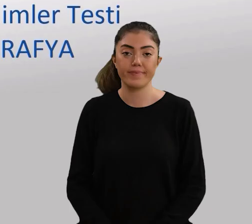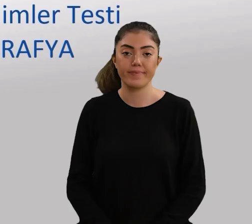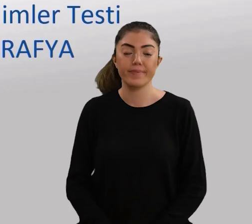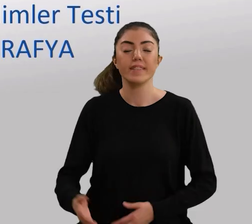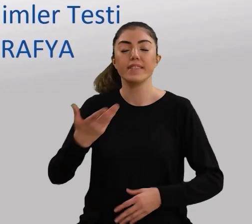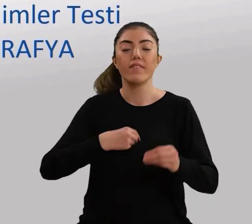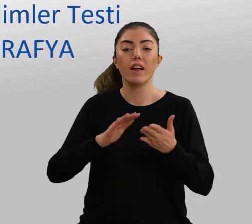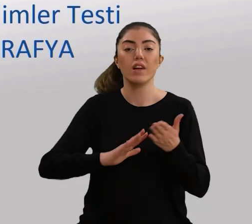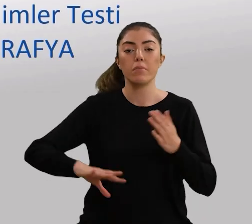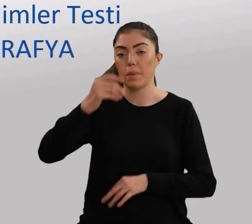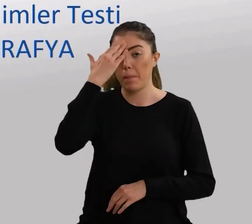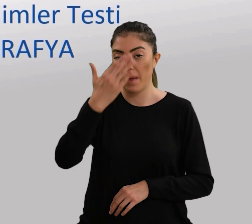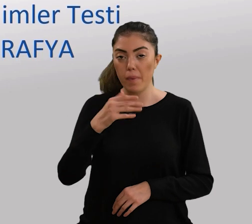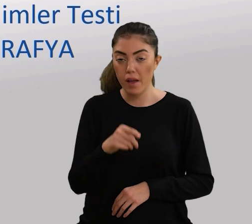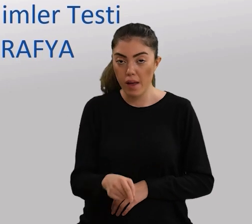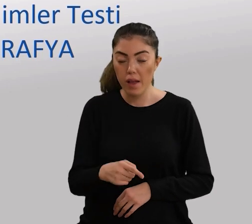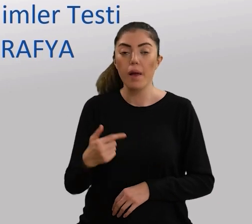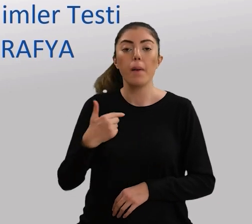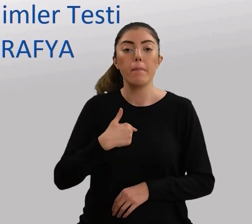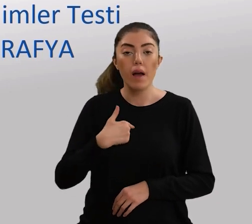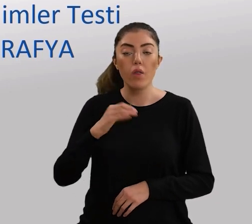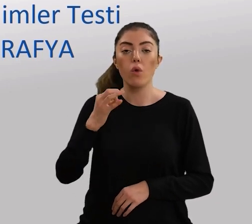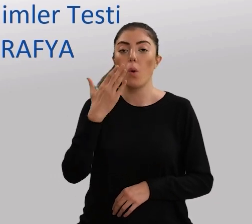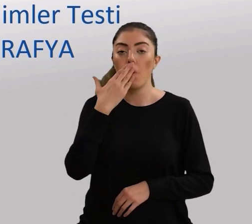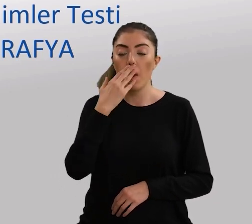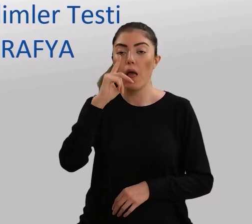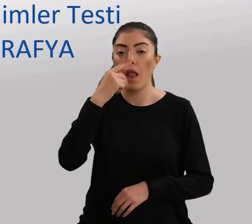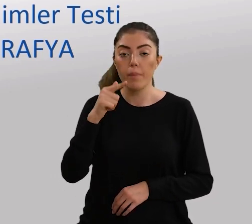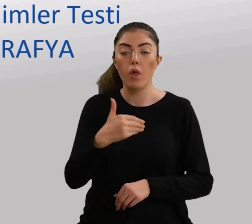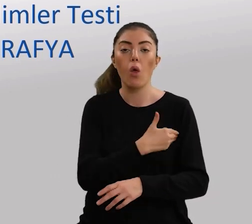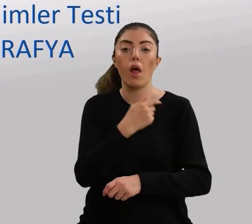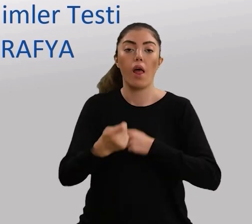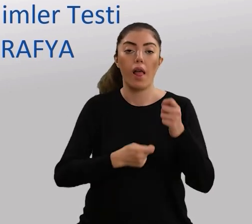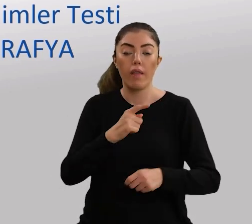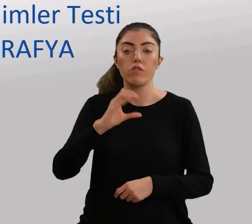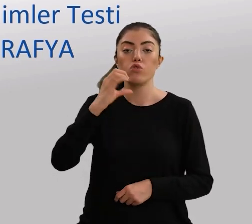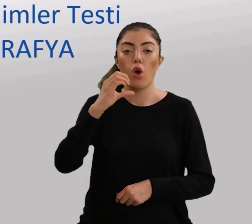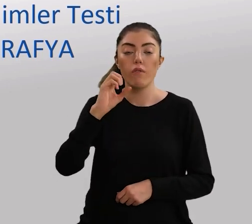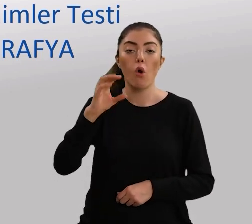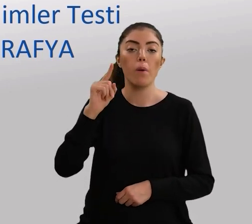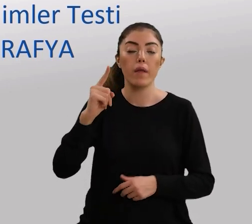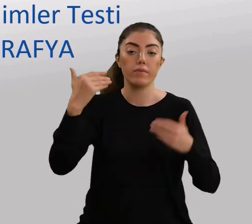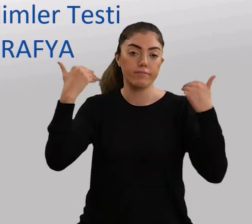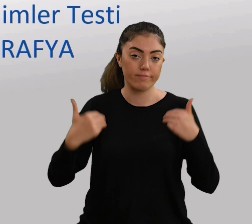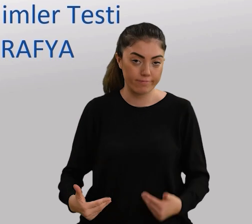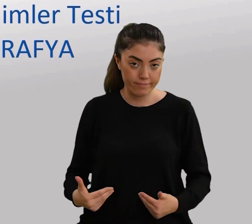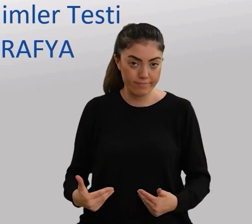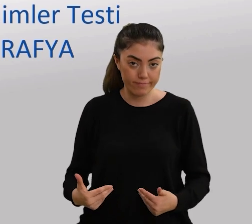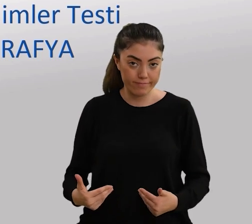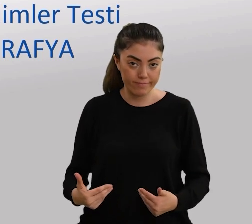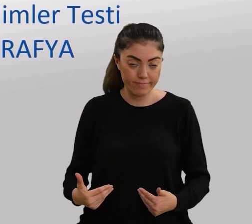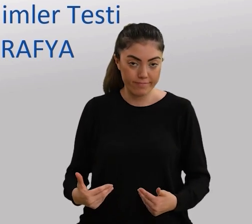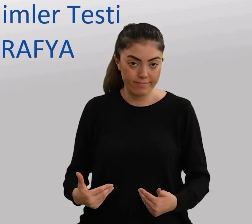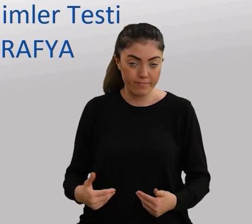sevgili öğrenciler Merhaba ben Ortaöğretim Genel Müdürlüğünde görevli coğrafya öğretmeni Ferit Özdemir